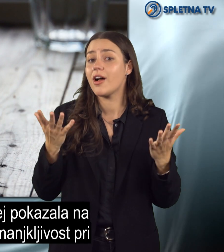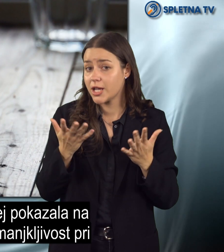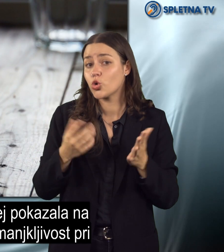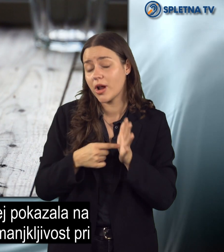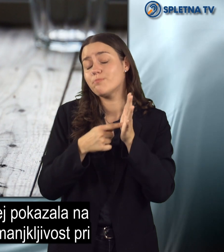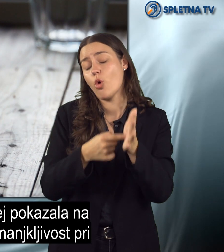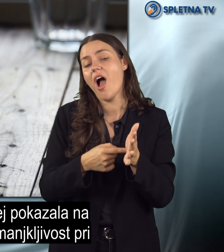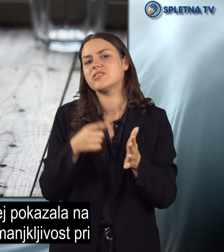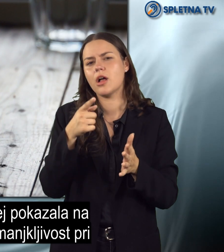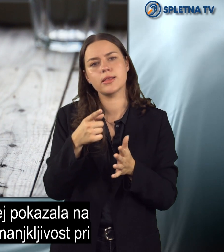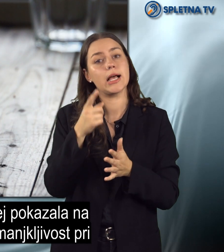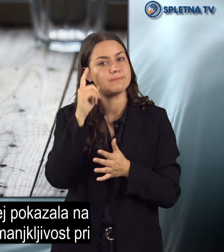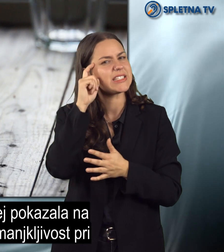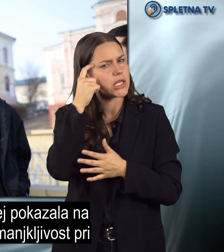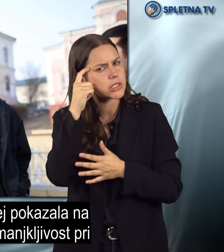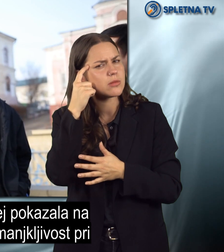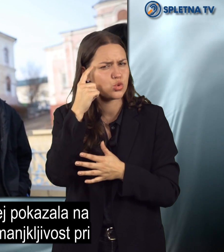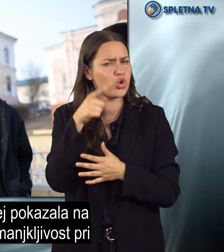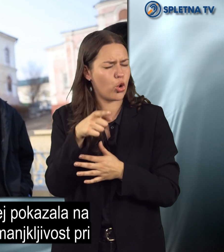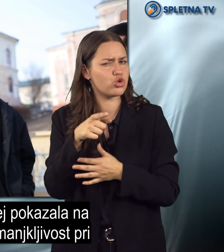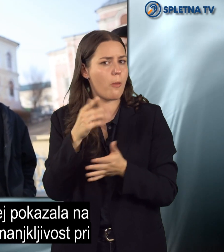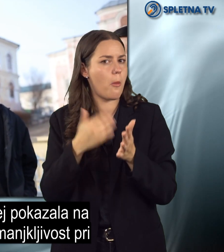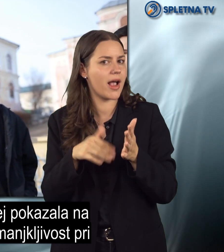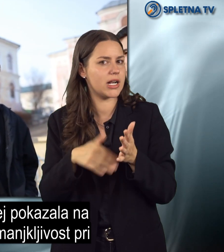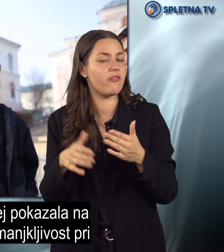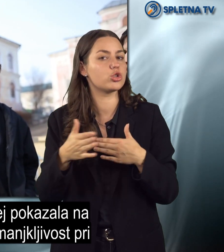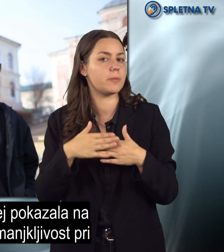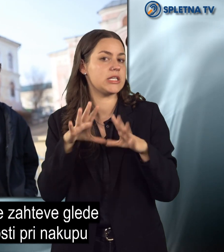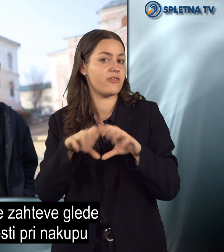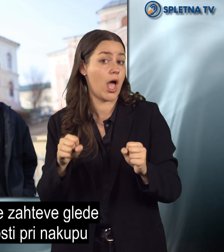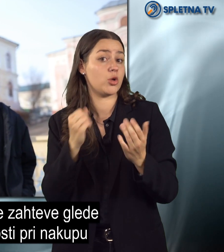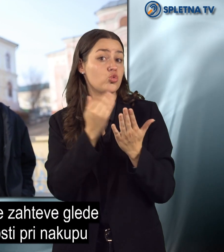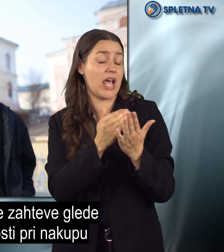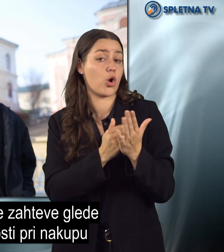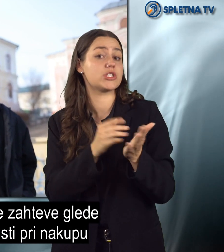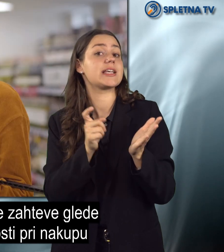Raziskava je torej pokazala na zaskrbljujočo pomanjkljivost pri izvajanju